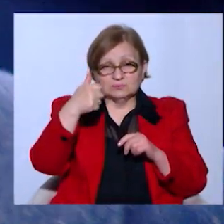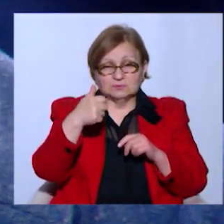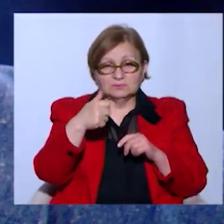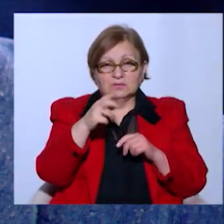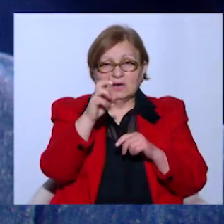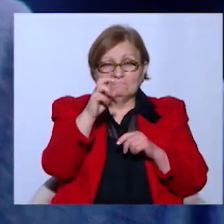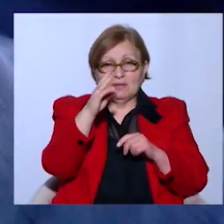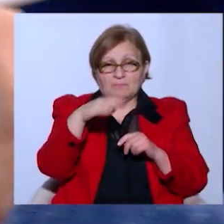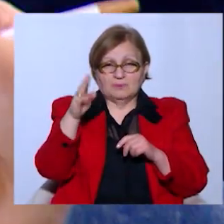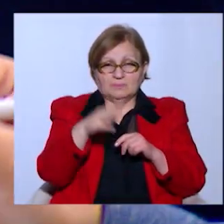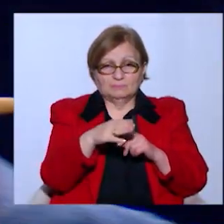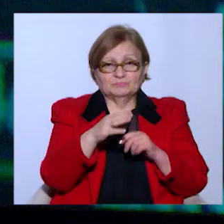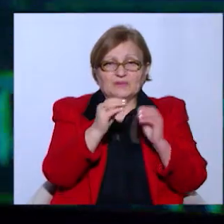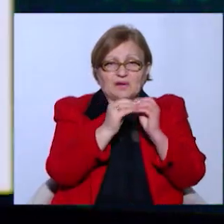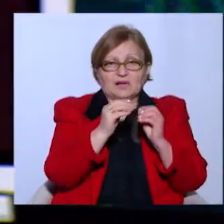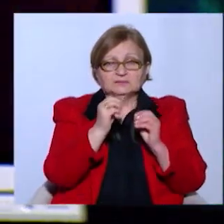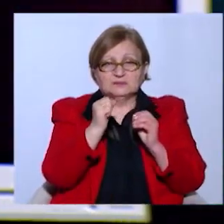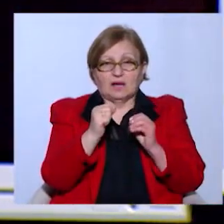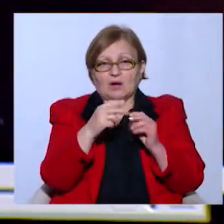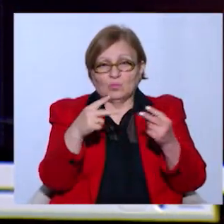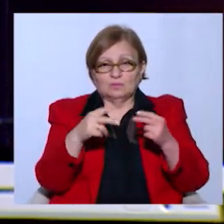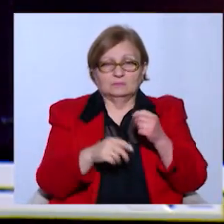b-ები გაბათილდება 10 აუდრის 10,